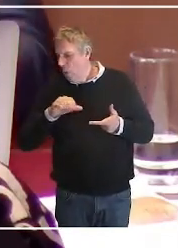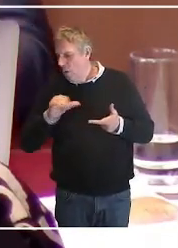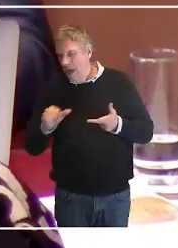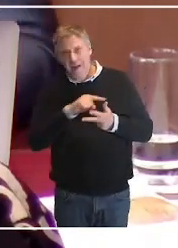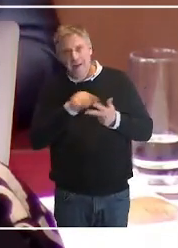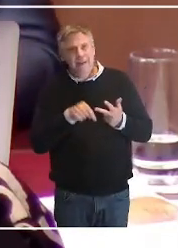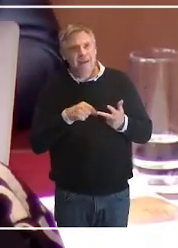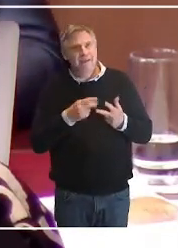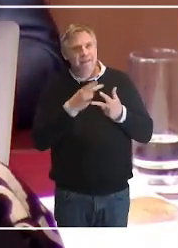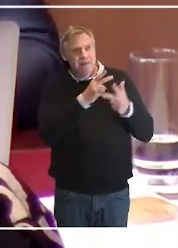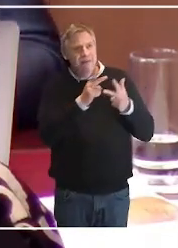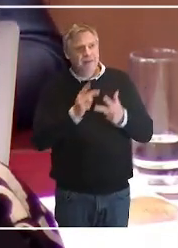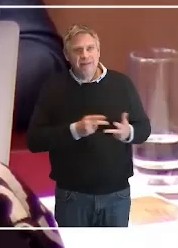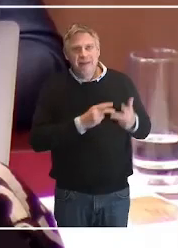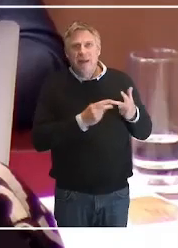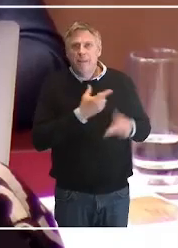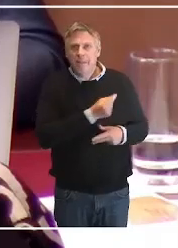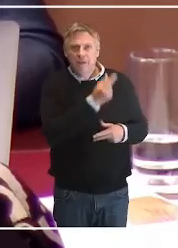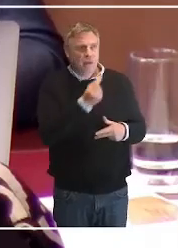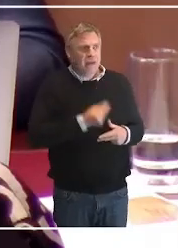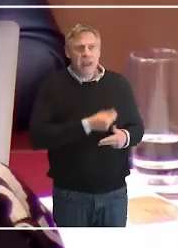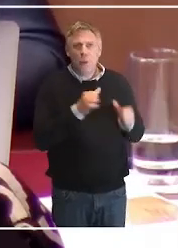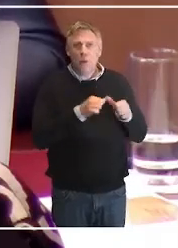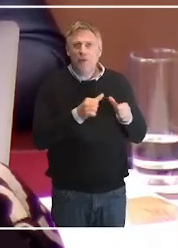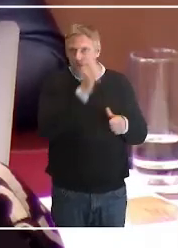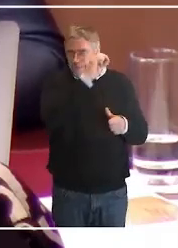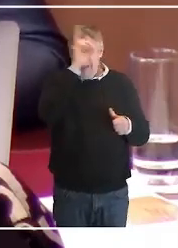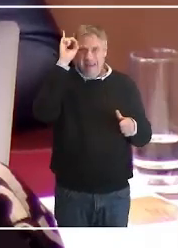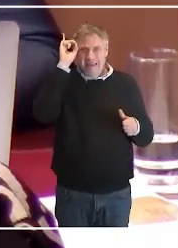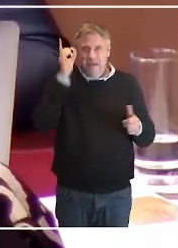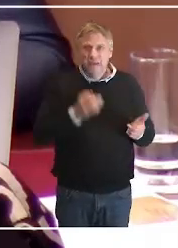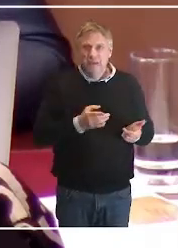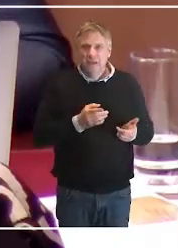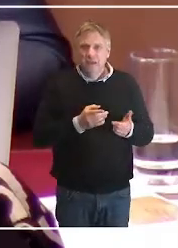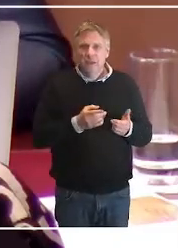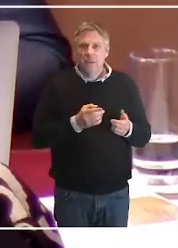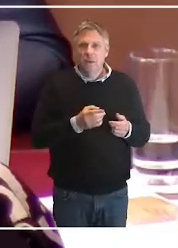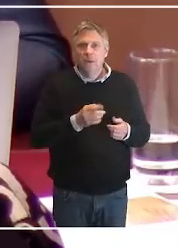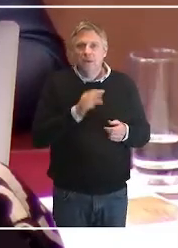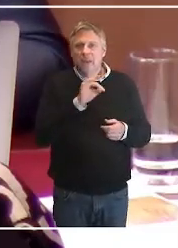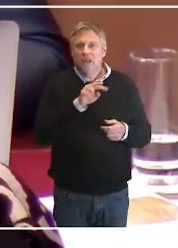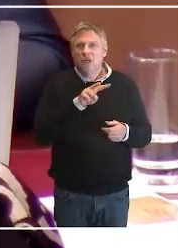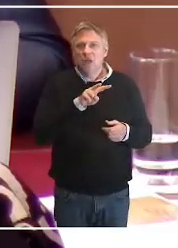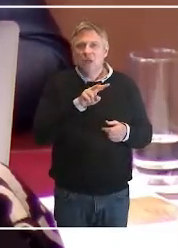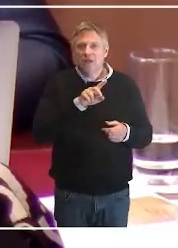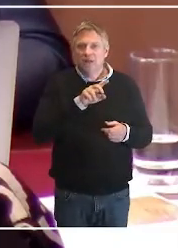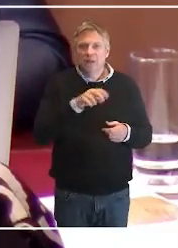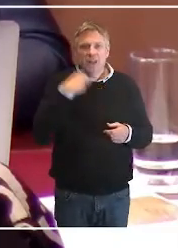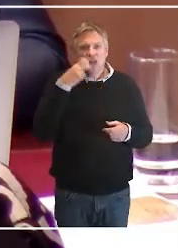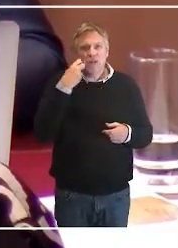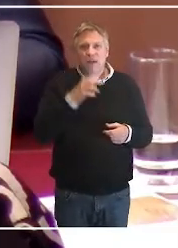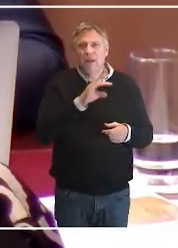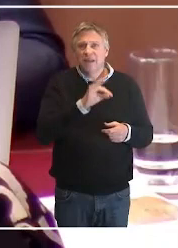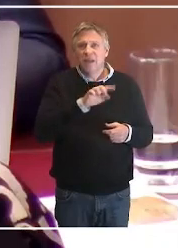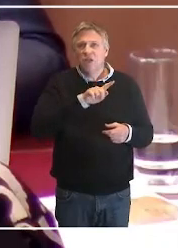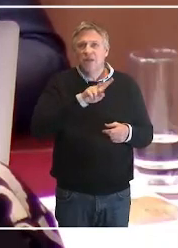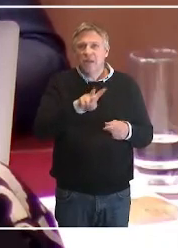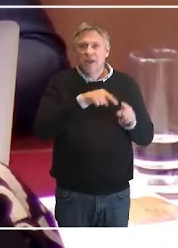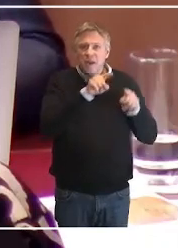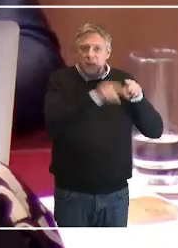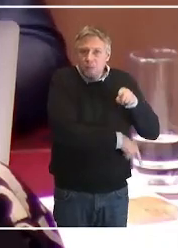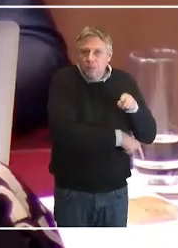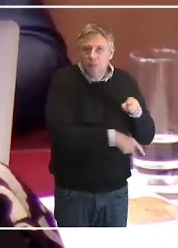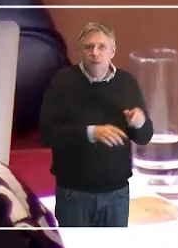approfondie sur qu'est-ce qu'on fait de ces partenariats. Madrid, une liaison TGV, il n'y a pas un mot dans votre rapport. Porto, la